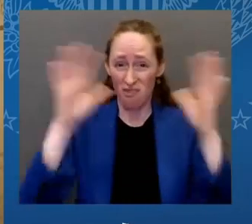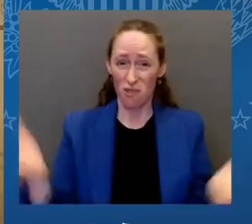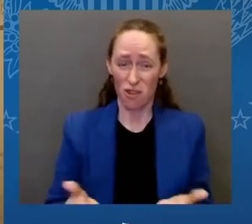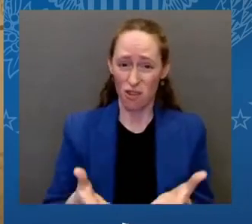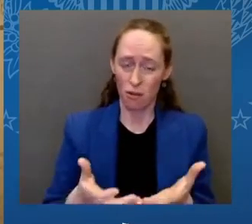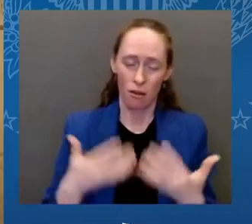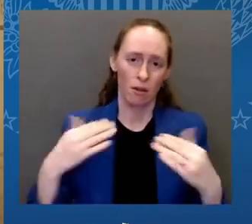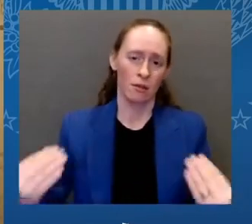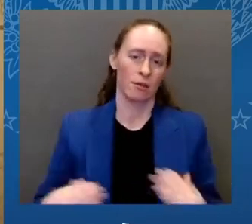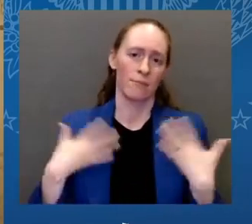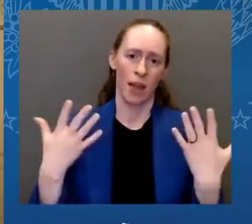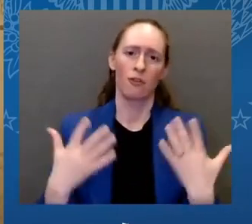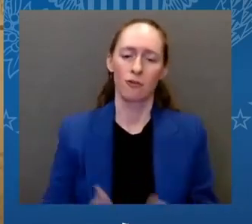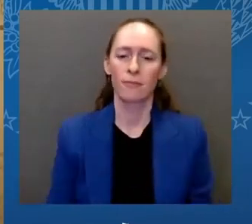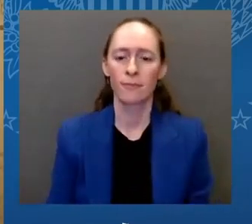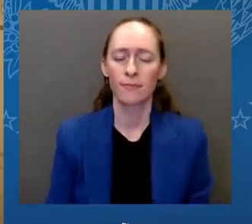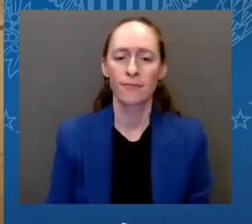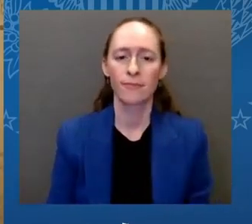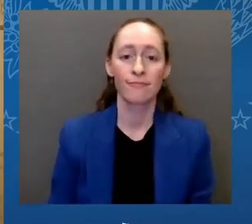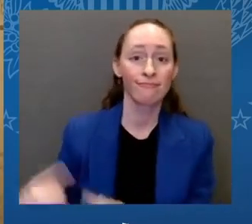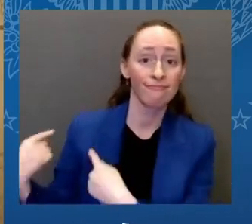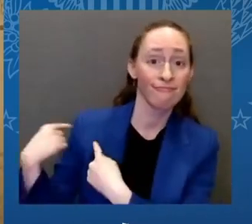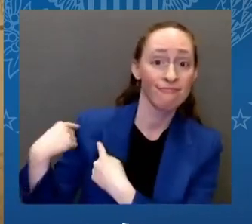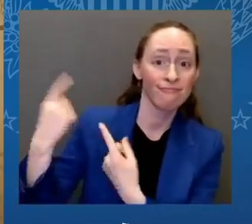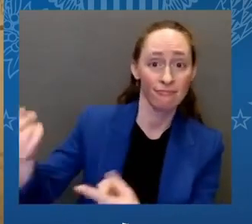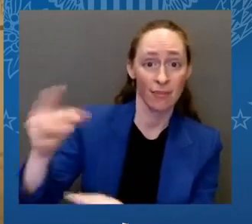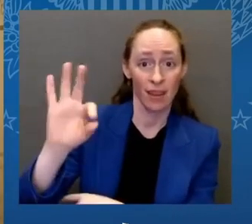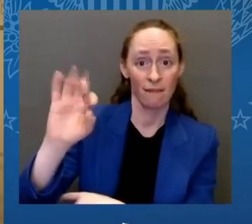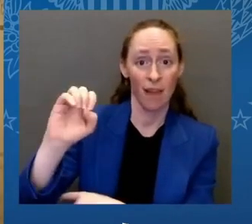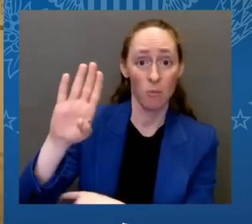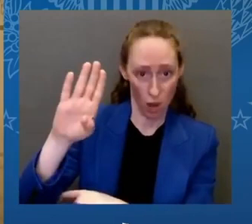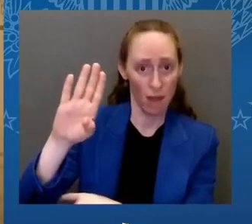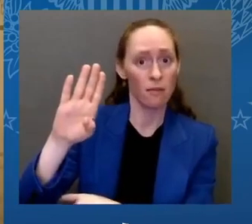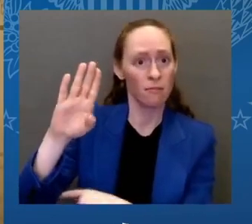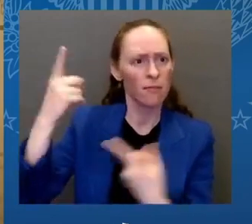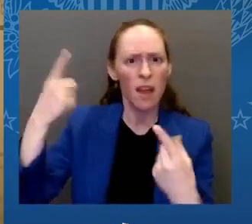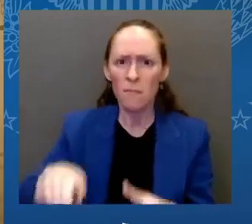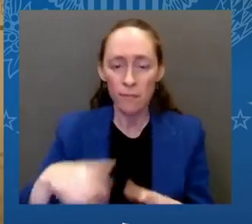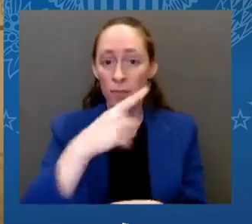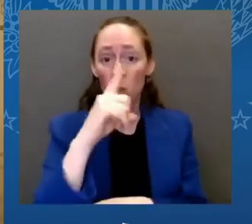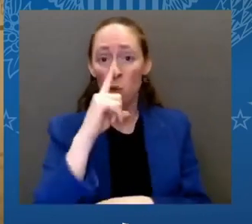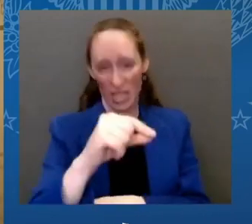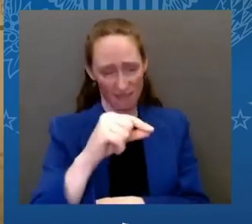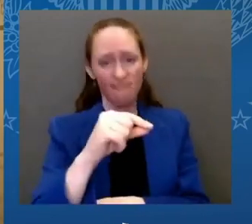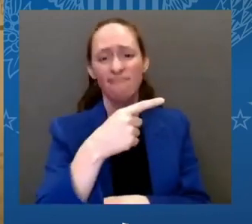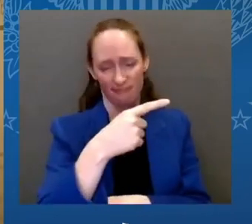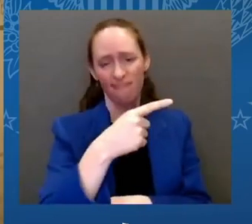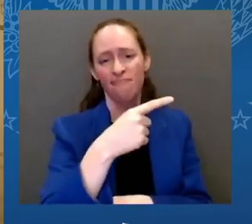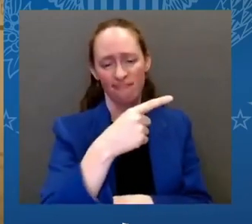це ваш перший візит до Вашингтону з початку війни у